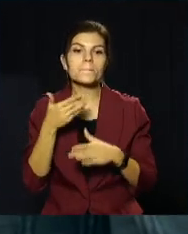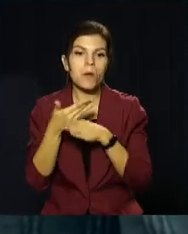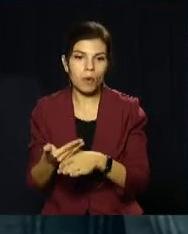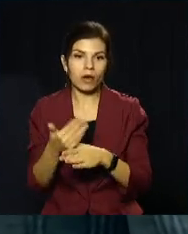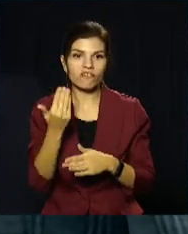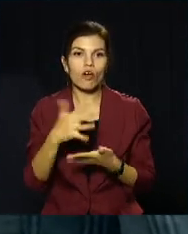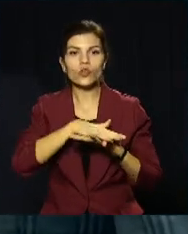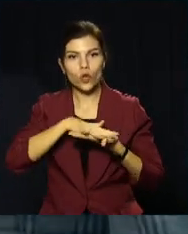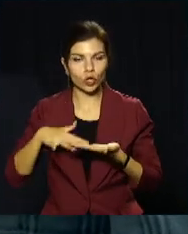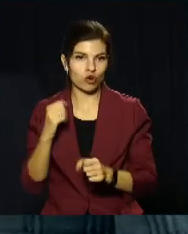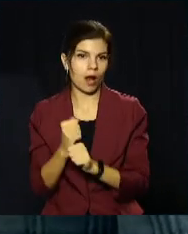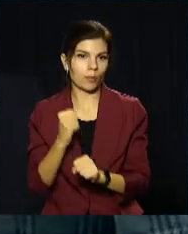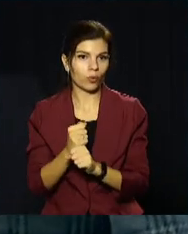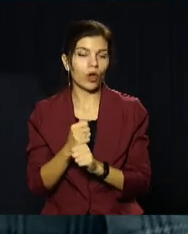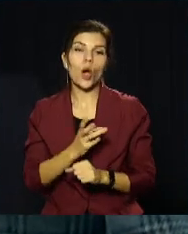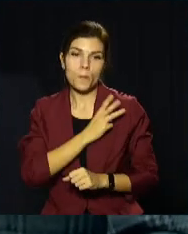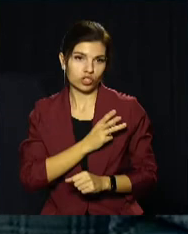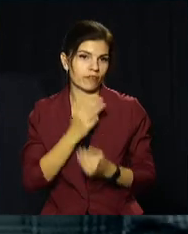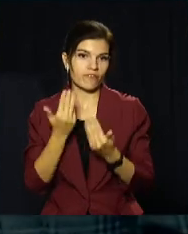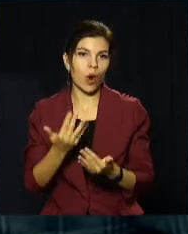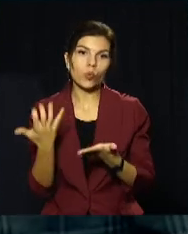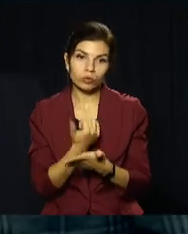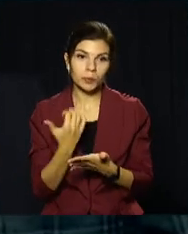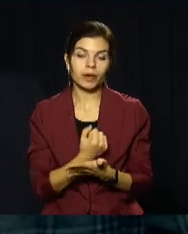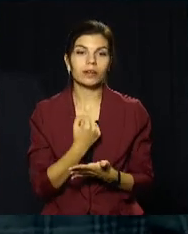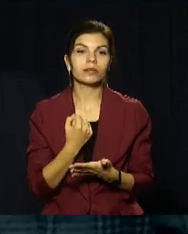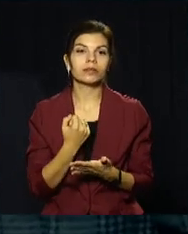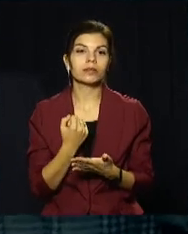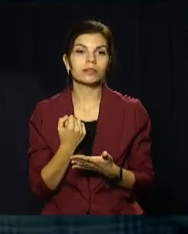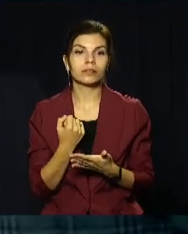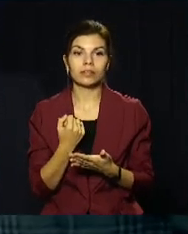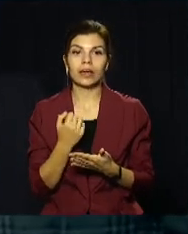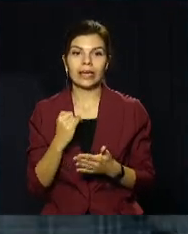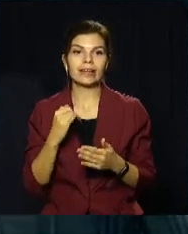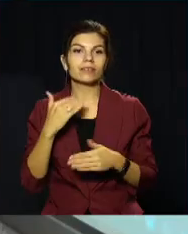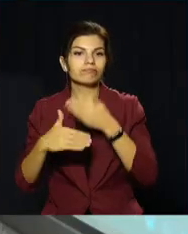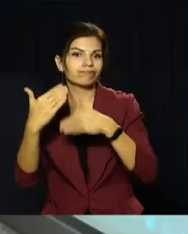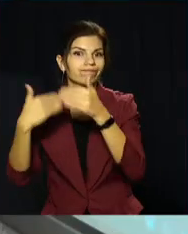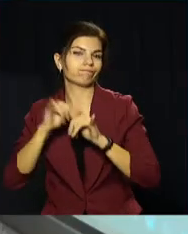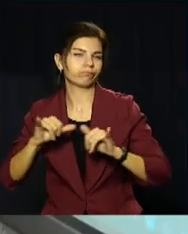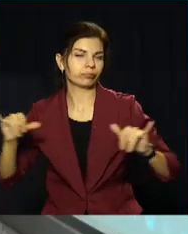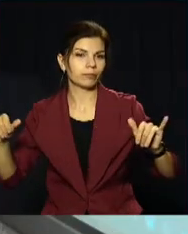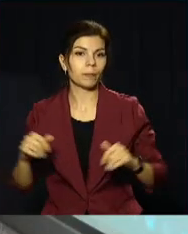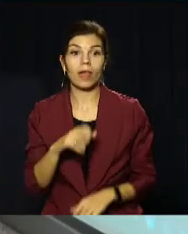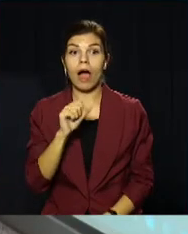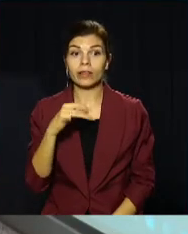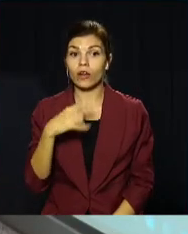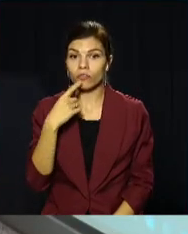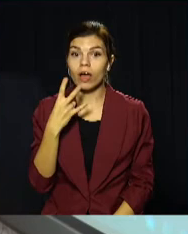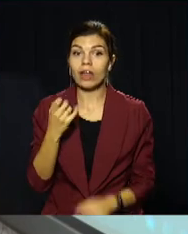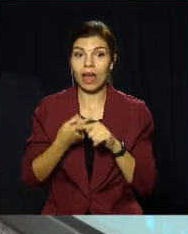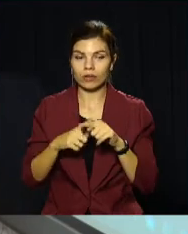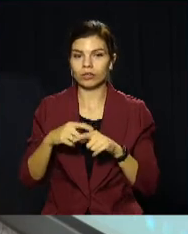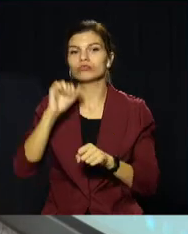вашій дальнейшей работе. Пожелать вам, конечно же, успехов и кар'єрного росту. Андрій Олійник каже, на